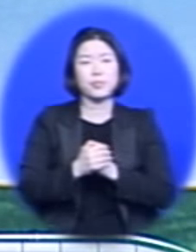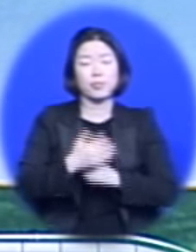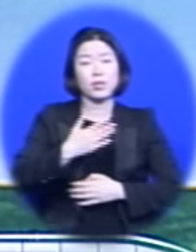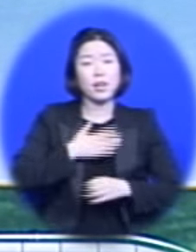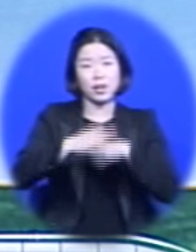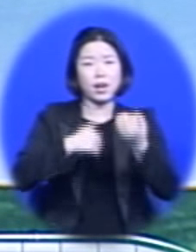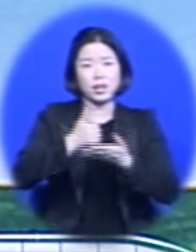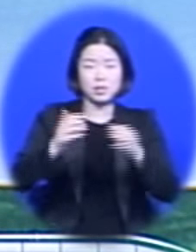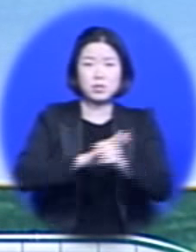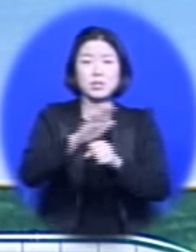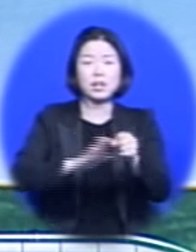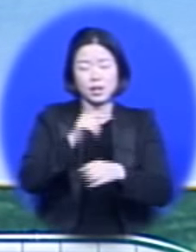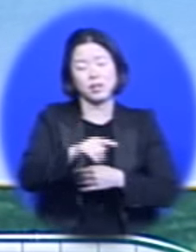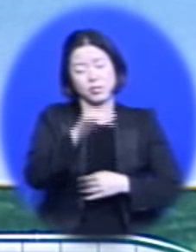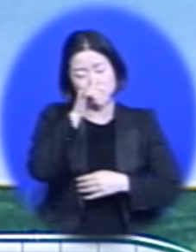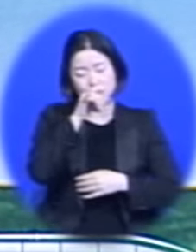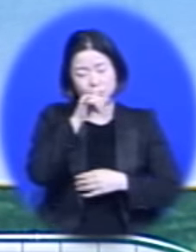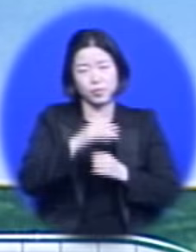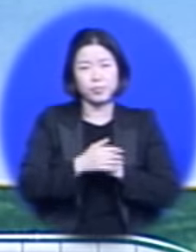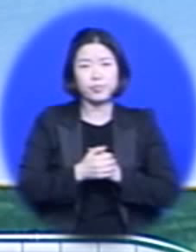내가 하나님을 사랑하는 거는 있어.